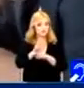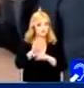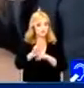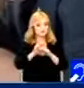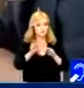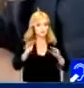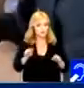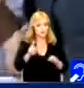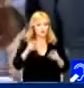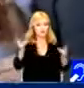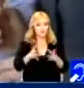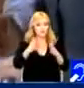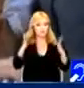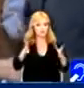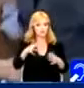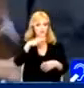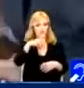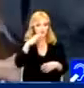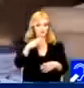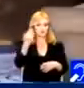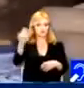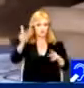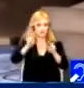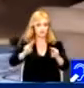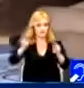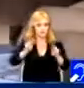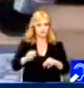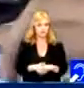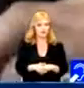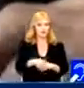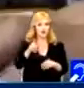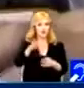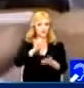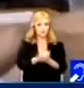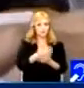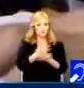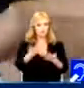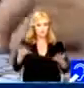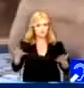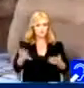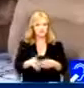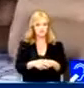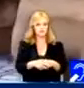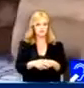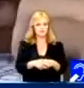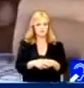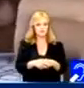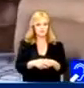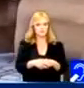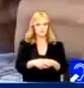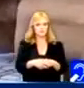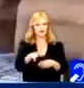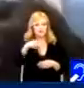nevoie de mai multă atenție din partea pedagogilor. Copiii aici se ocupă cu diverse terapii. În primul rând, să